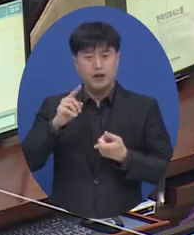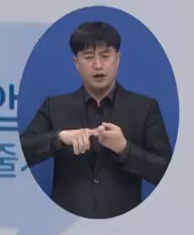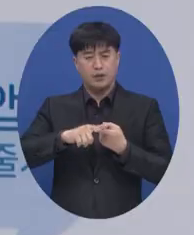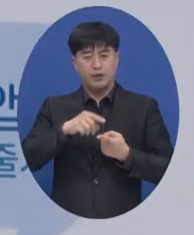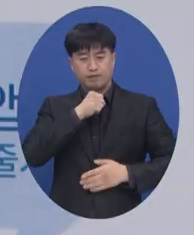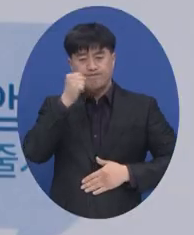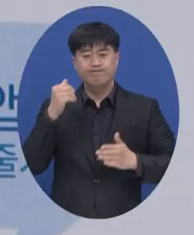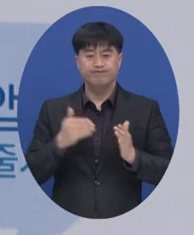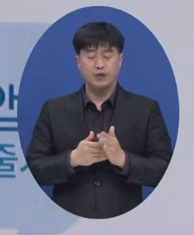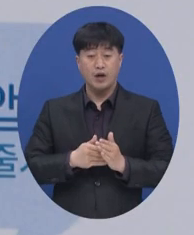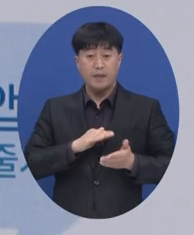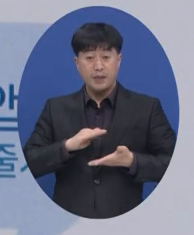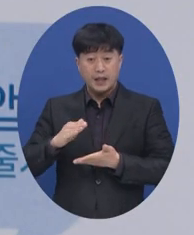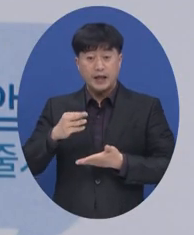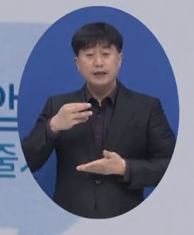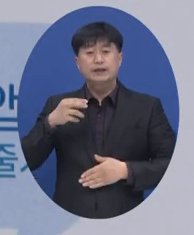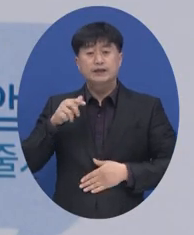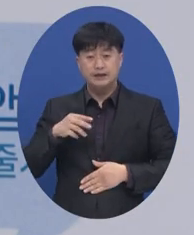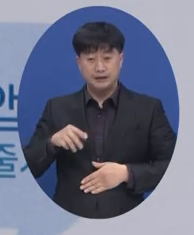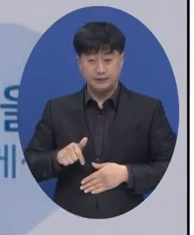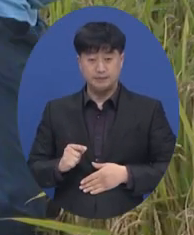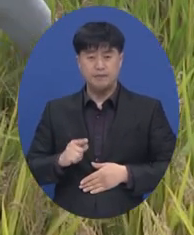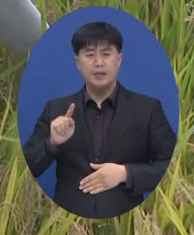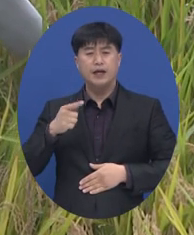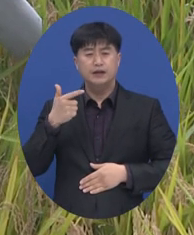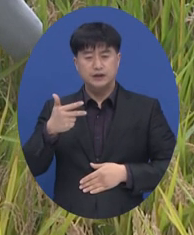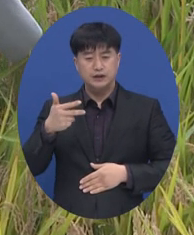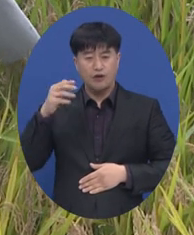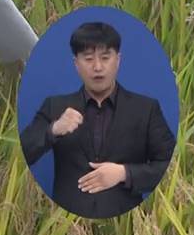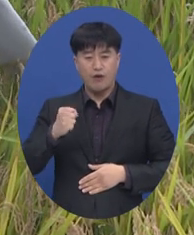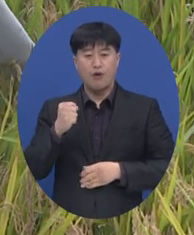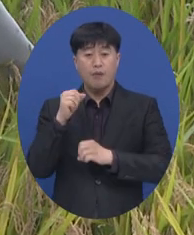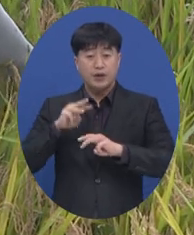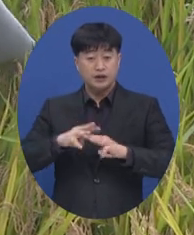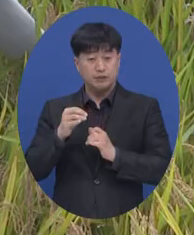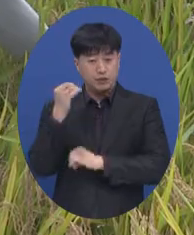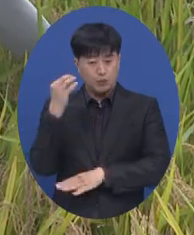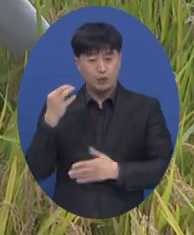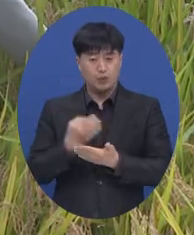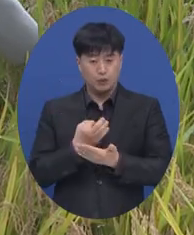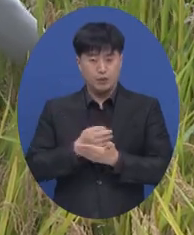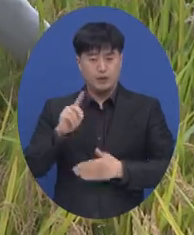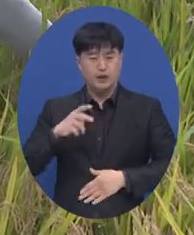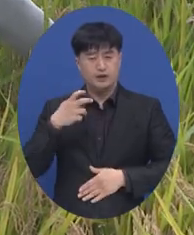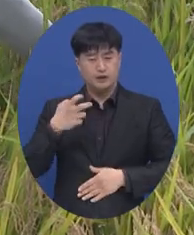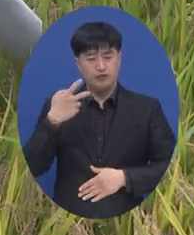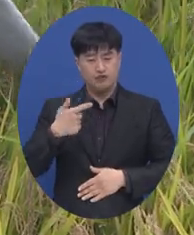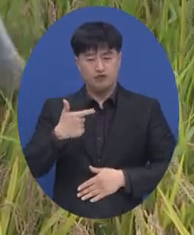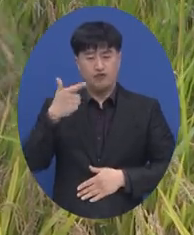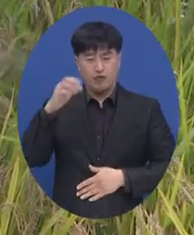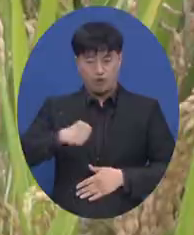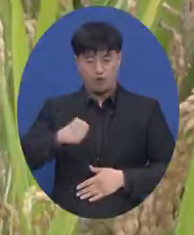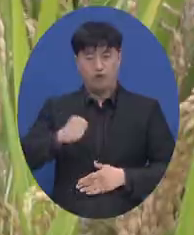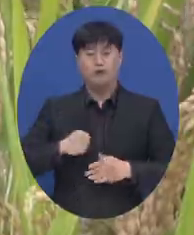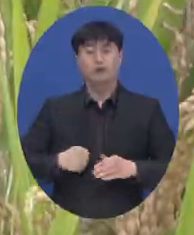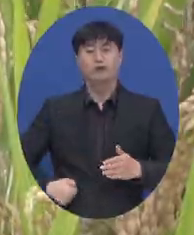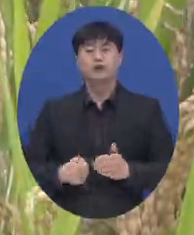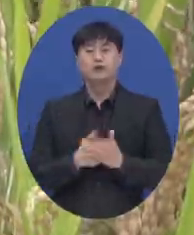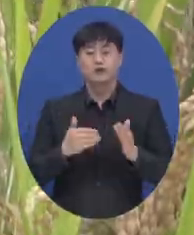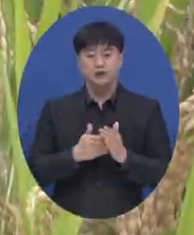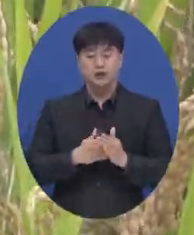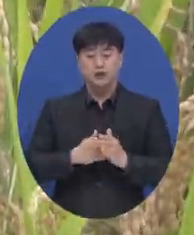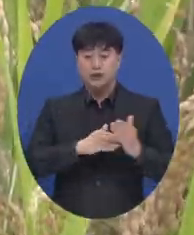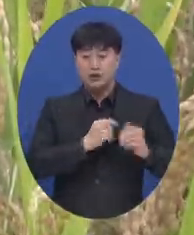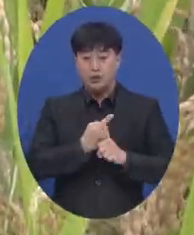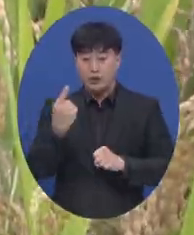겁니다. 배달특급 사업은 107억 원, 농민기본소득은 176억 원으로 처리됐습니다. 이 밖에